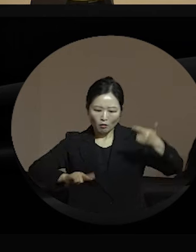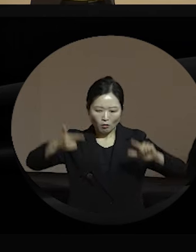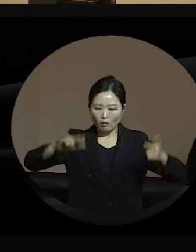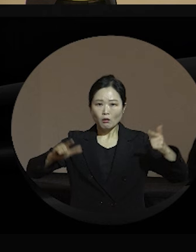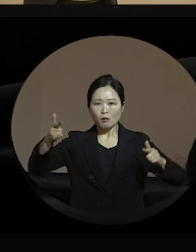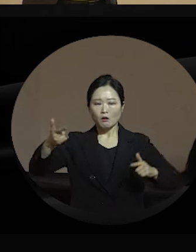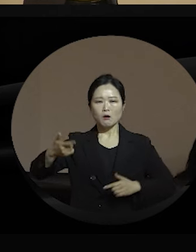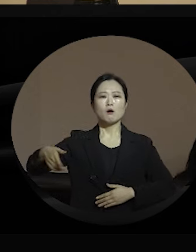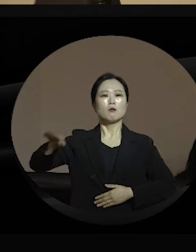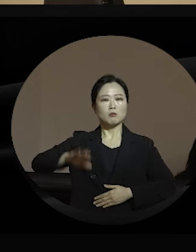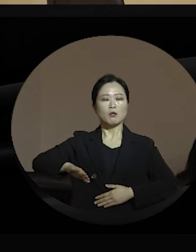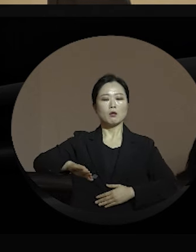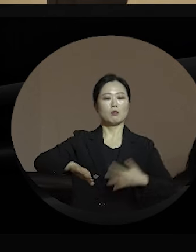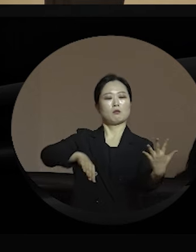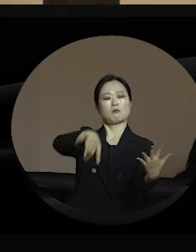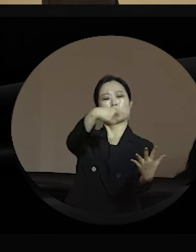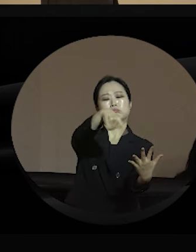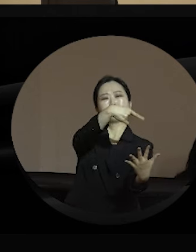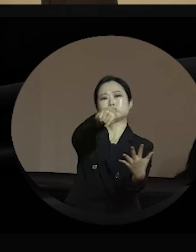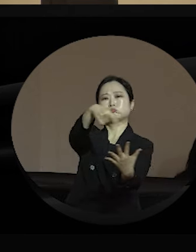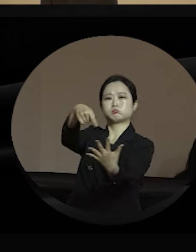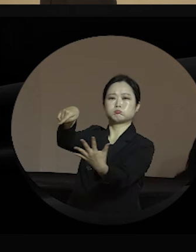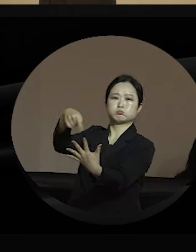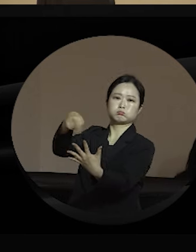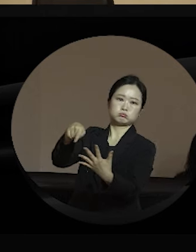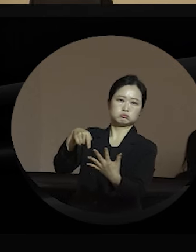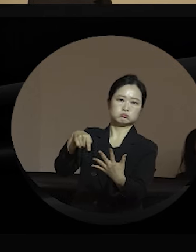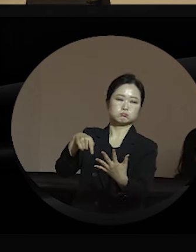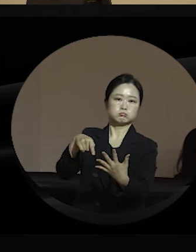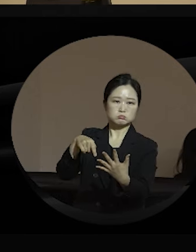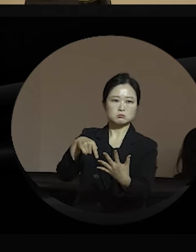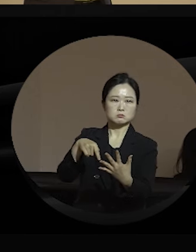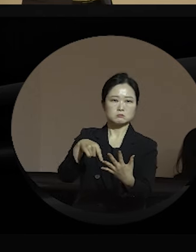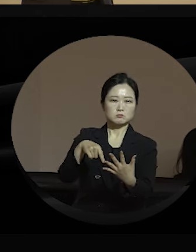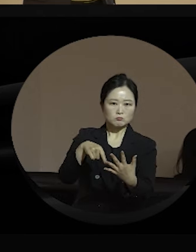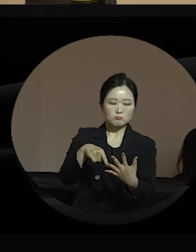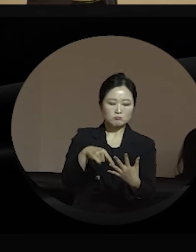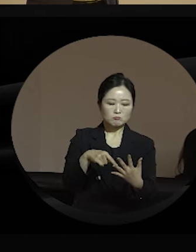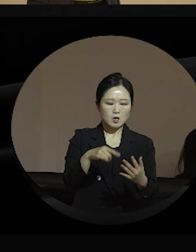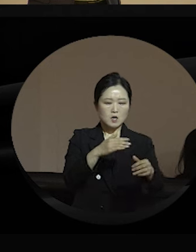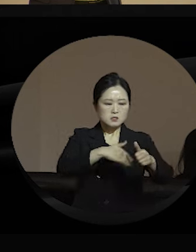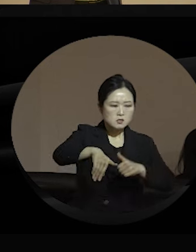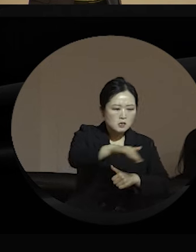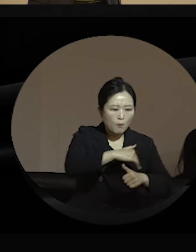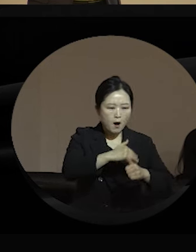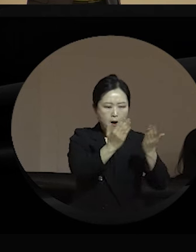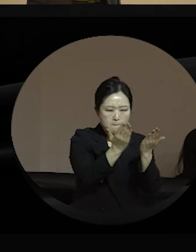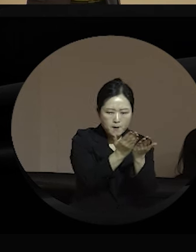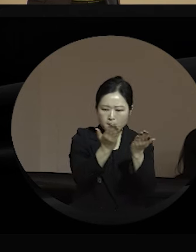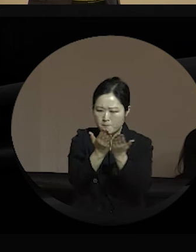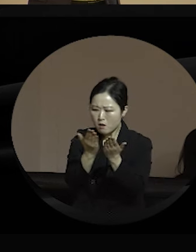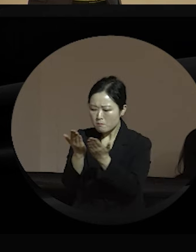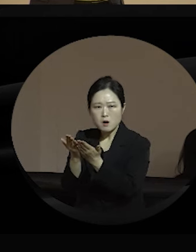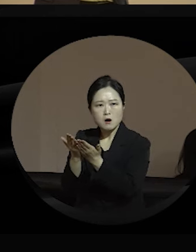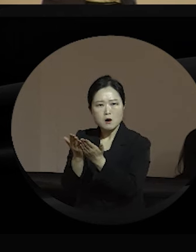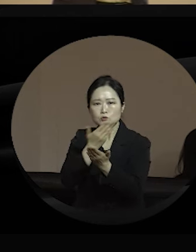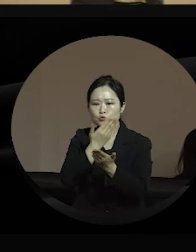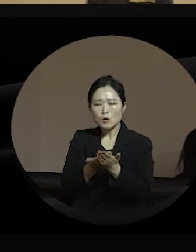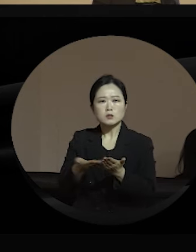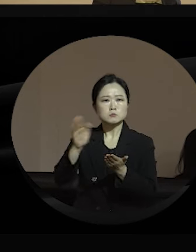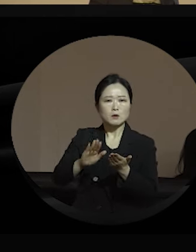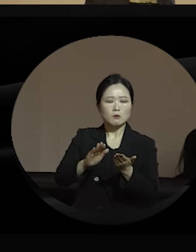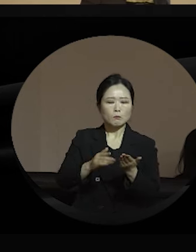일대 다 수업 환경에서는 그냥 비슷비슷하다고 간주하죠. 맥락에 딱딱딱딱 맞춰서 뇌는 이해하게 돼 있는데 맥락을 다